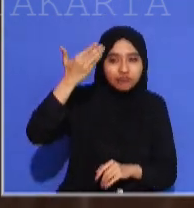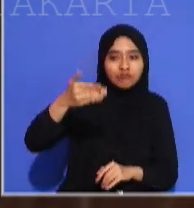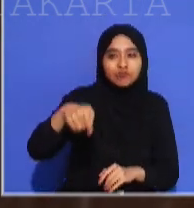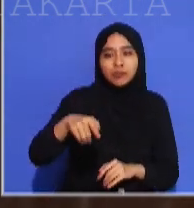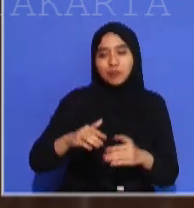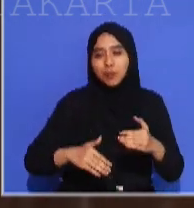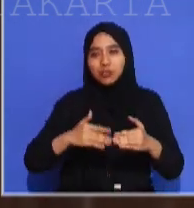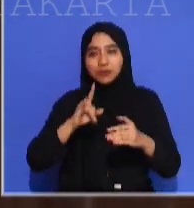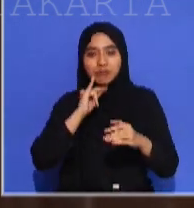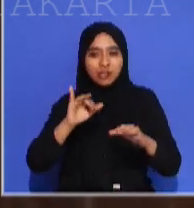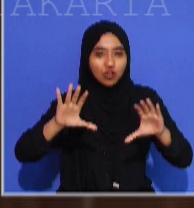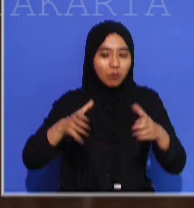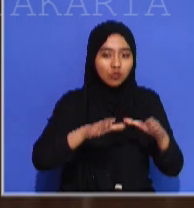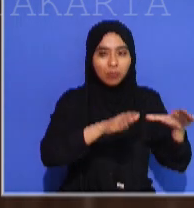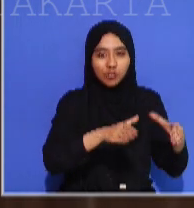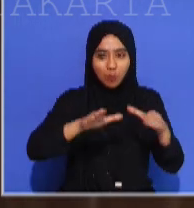komisi, ada